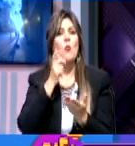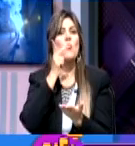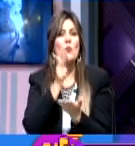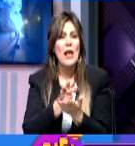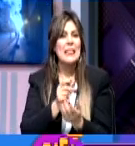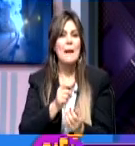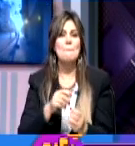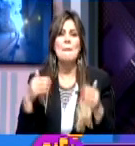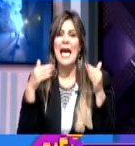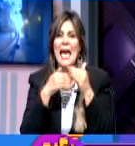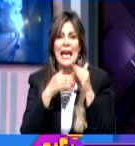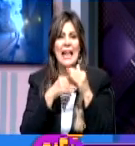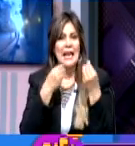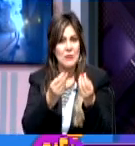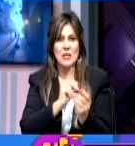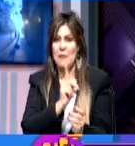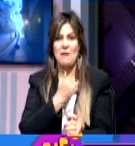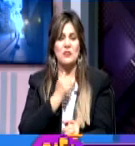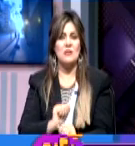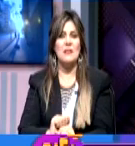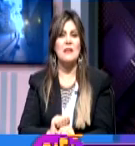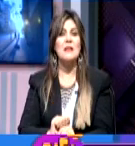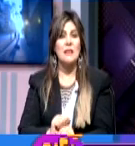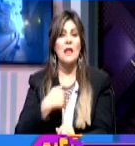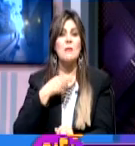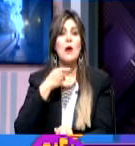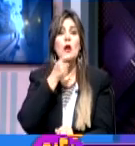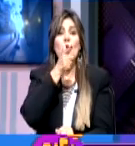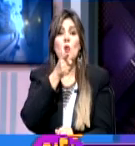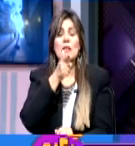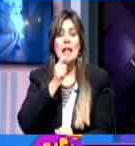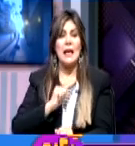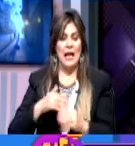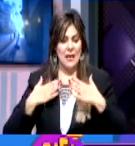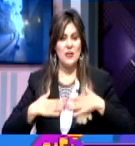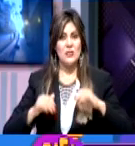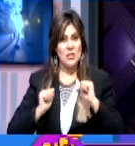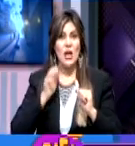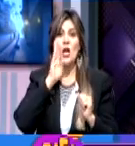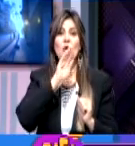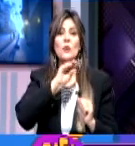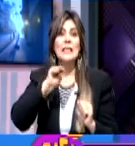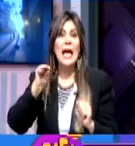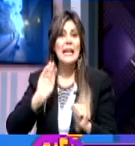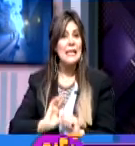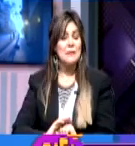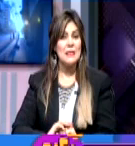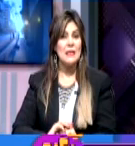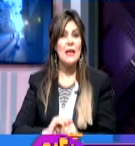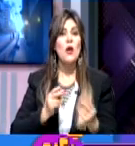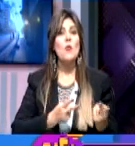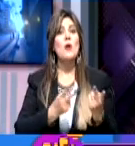قلت لحضرتك على المستوى الصحي والتعليمي والخدمات المقدمة، هل استطعنا